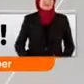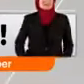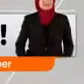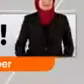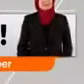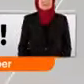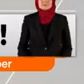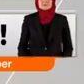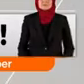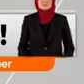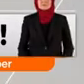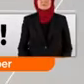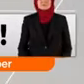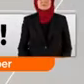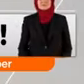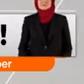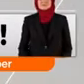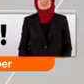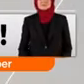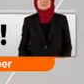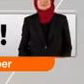kullandım hazır